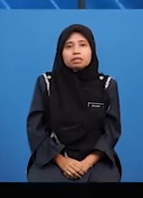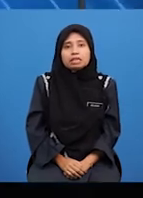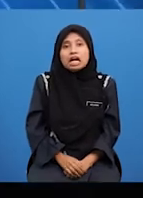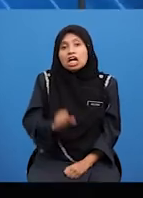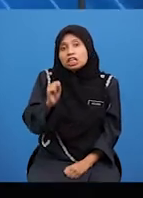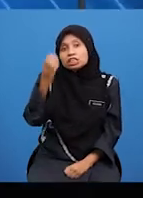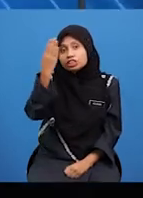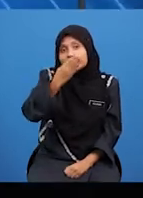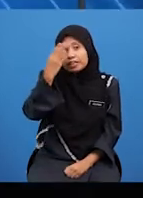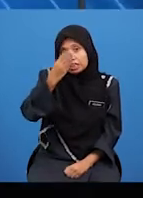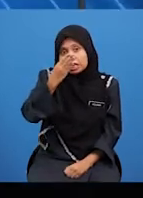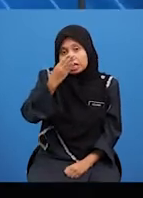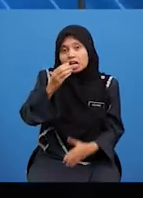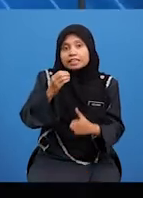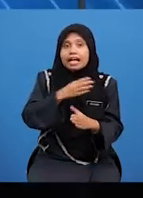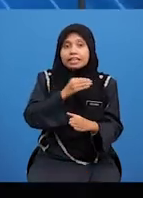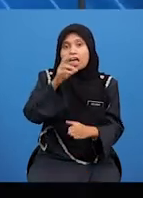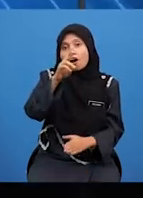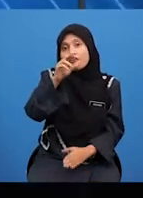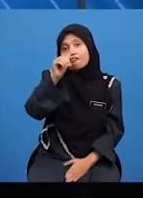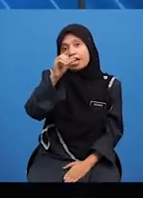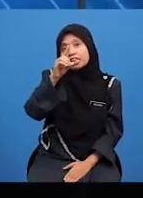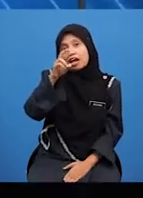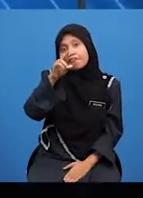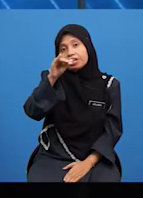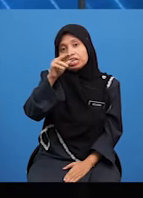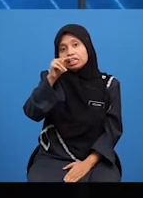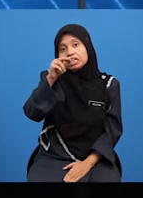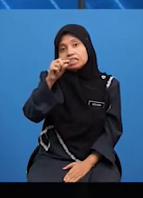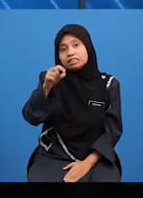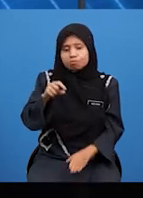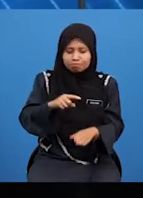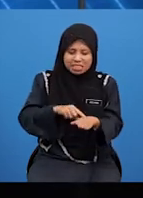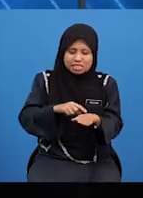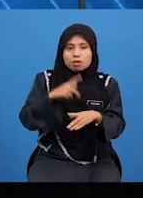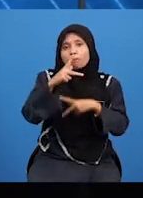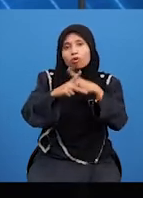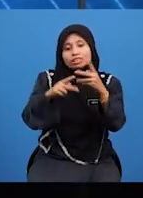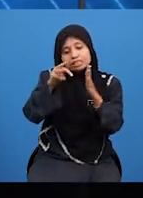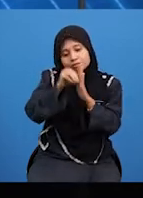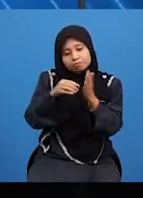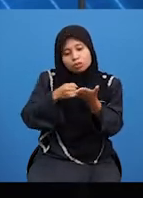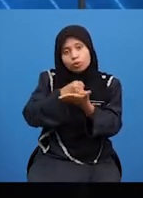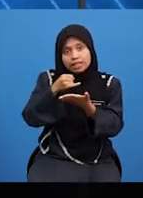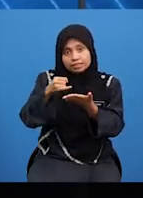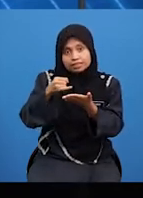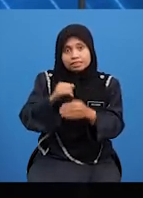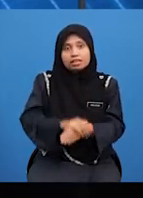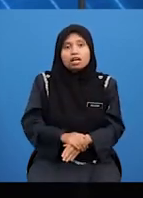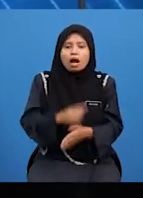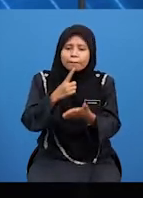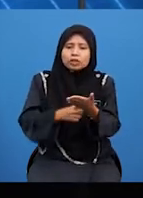sebenarnya istilah shading dan juga rendering ini selalu disebut ketika proses melukis. Jadi nak tahu tak apa dimasukkan